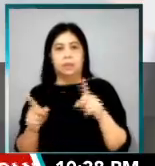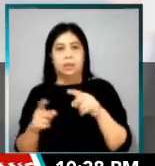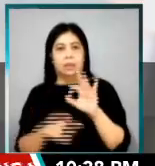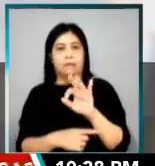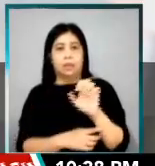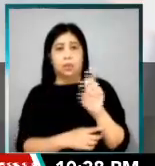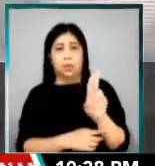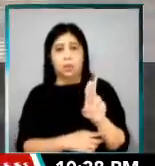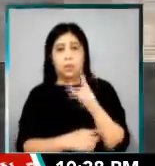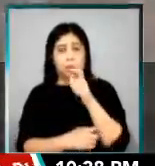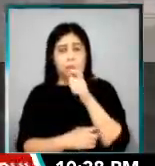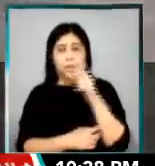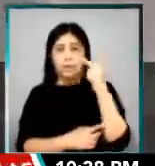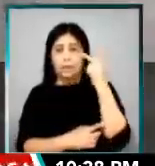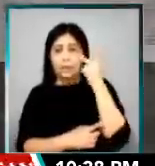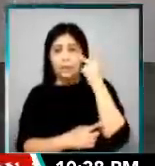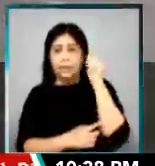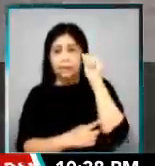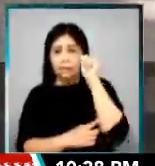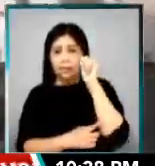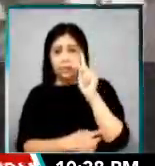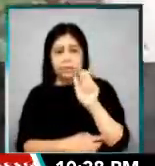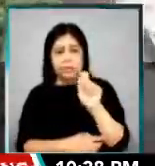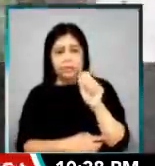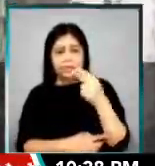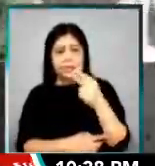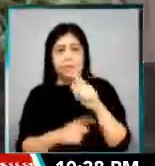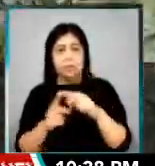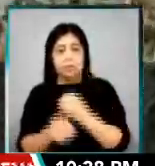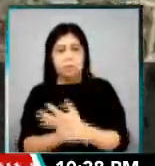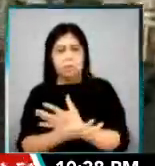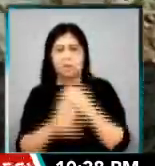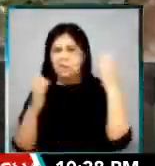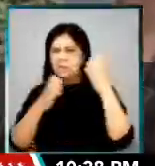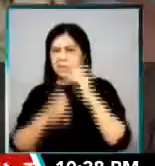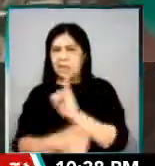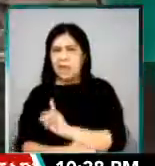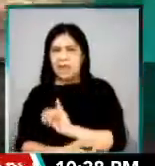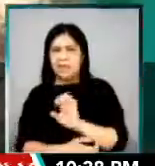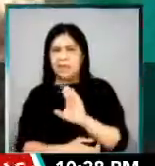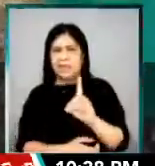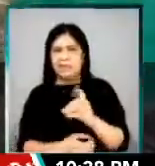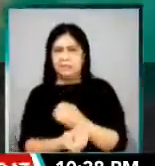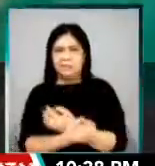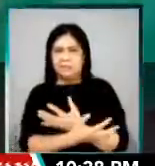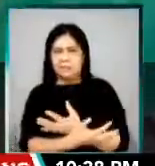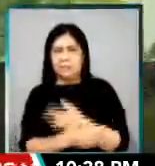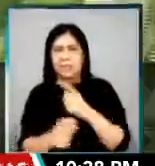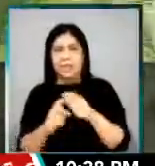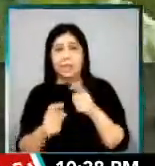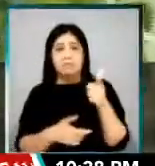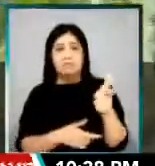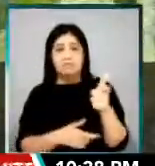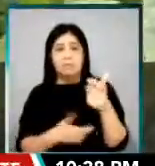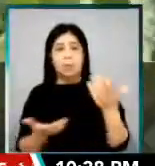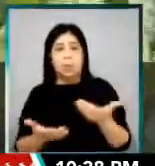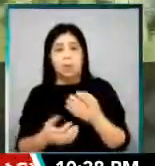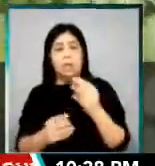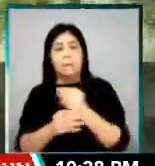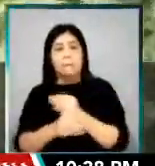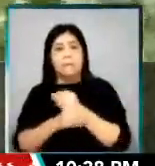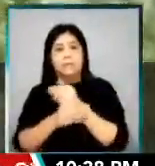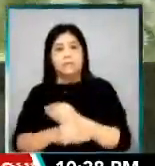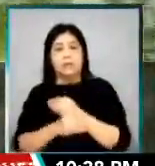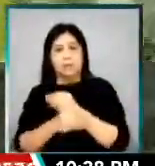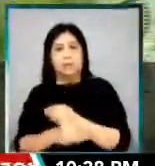si Keith Absalon. Nasabugan siya ng hinihinalang improvised explosive device at pinagbabaril sa Masbate City. Patay rin ang pinsan